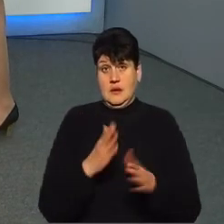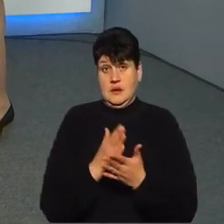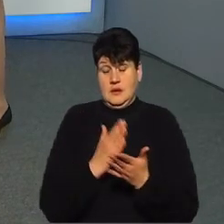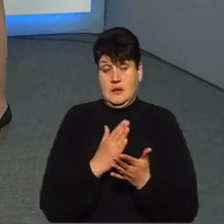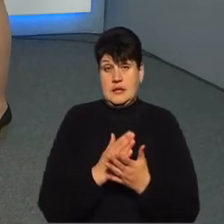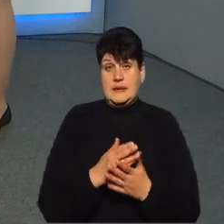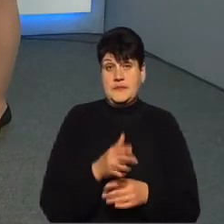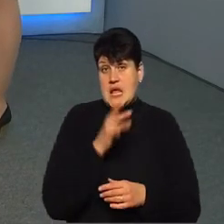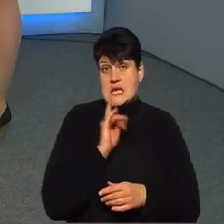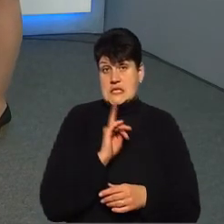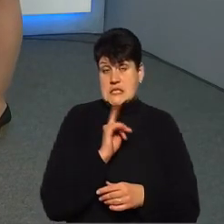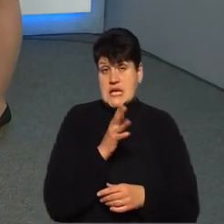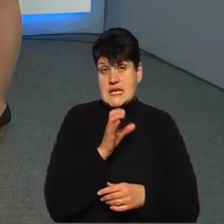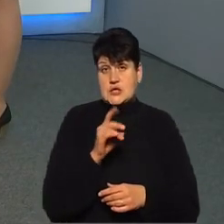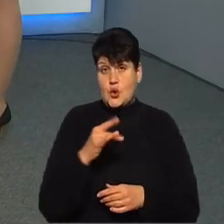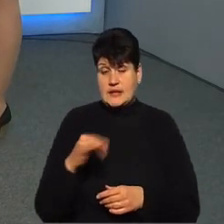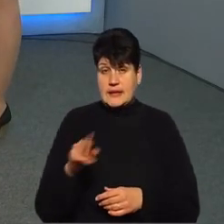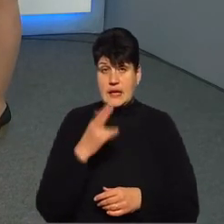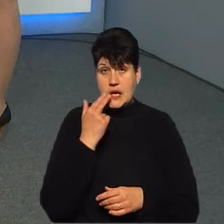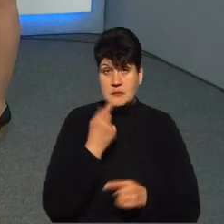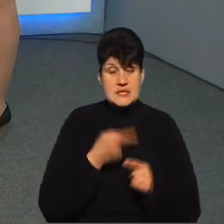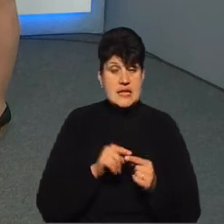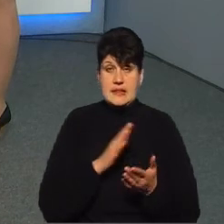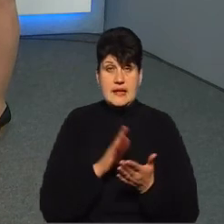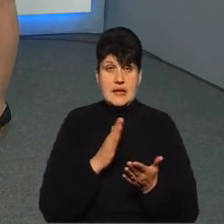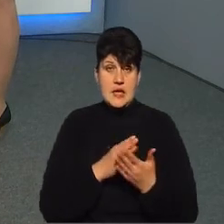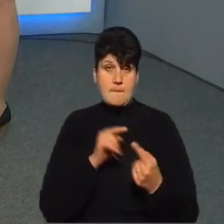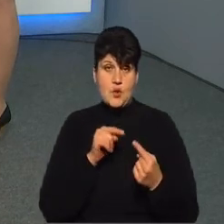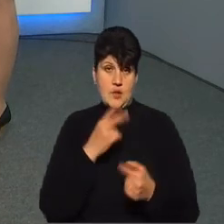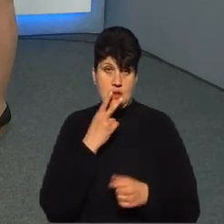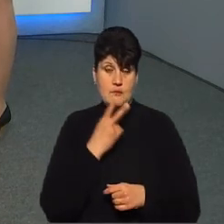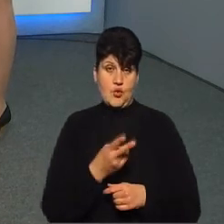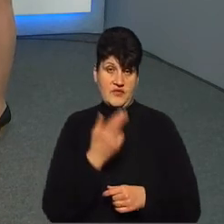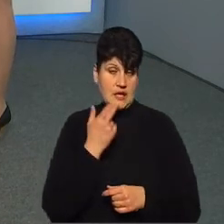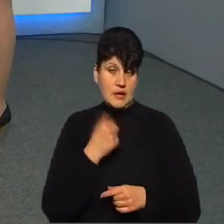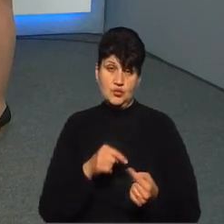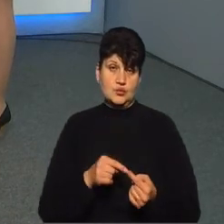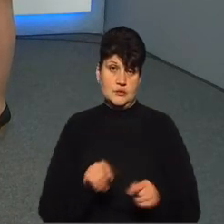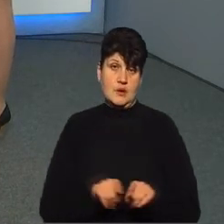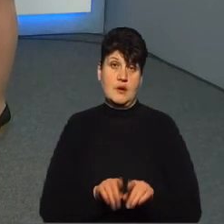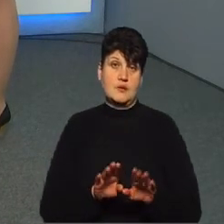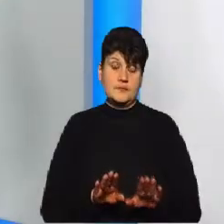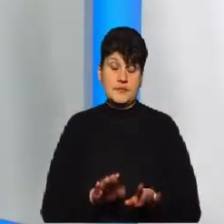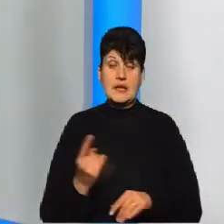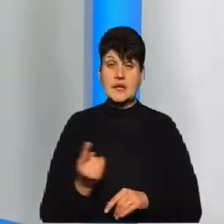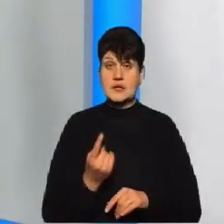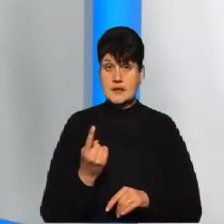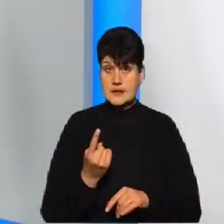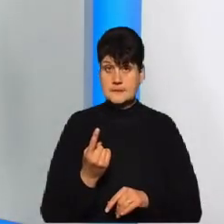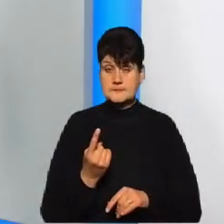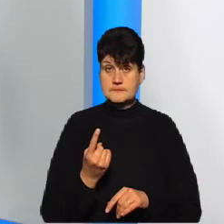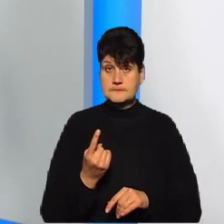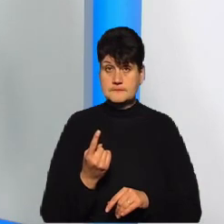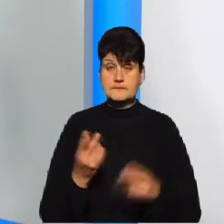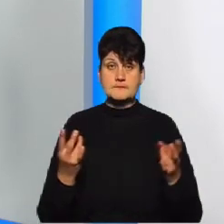також це не є протипоказ під час вагітності вакцинуватися і від грипу сезонного. Єдине, що потрібно